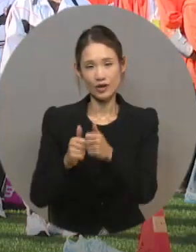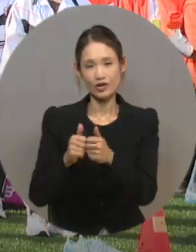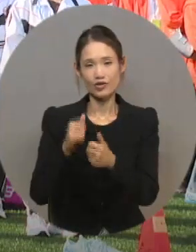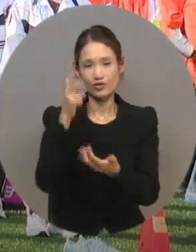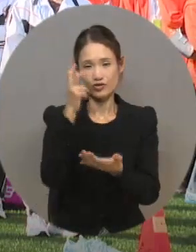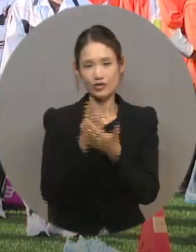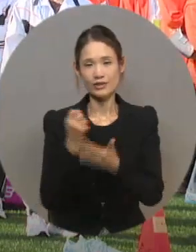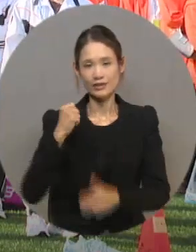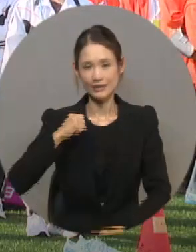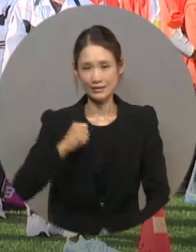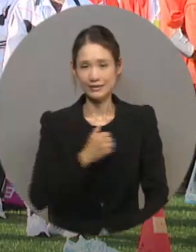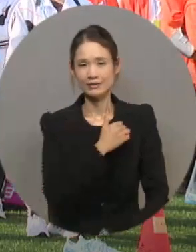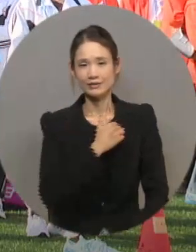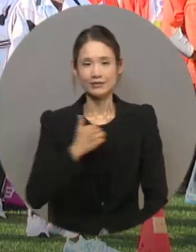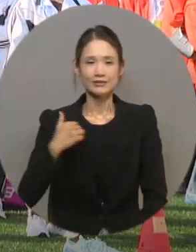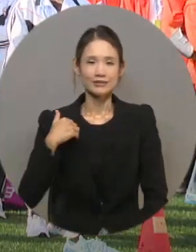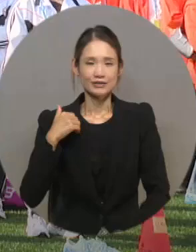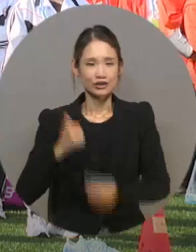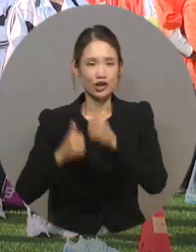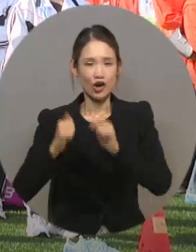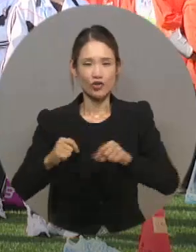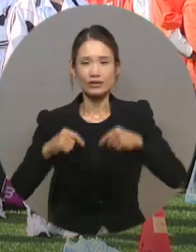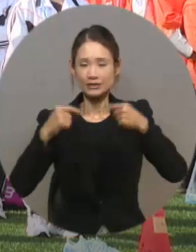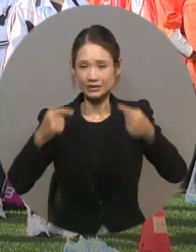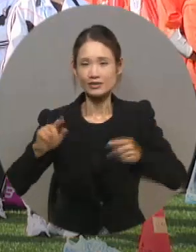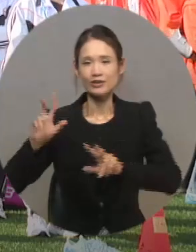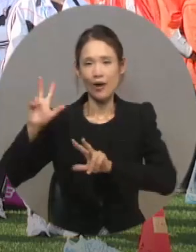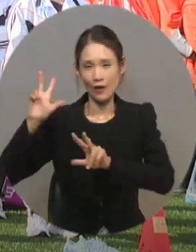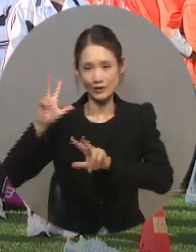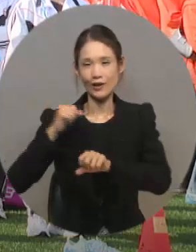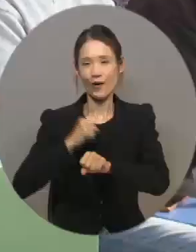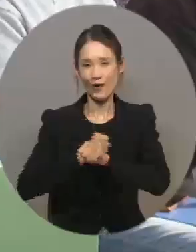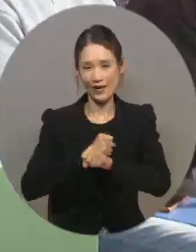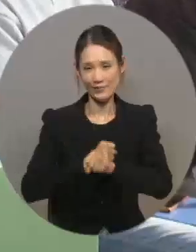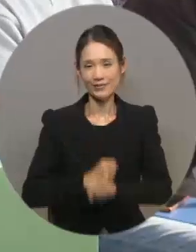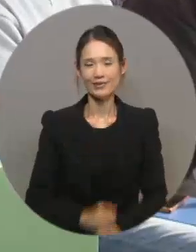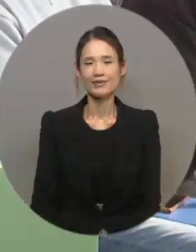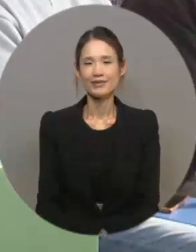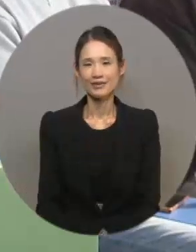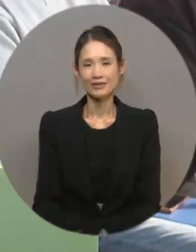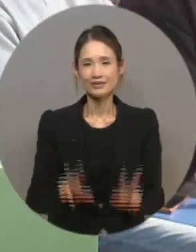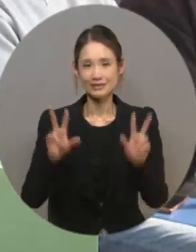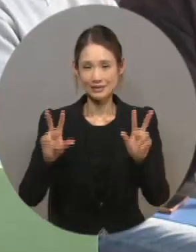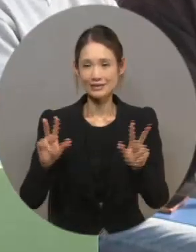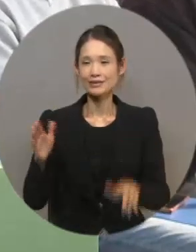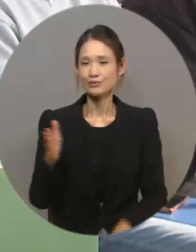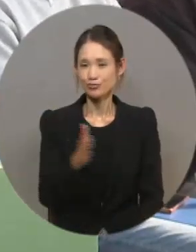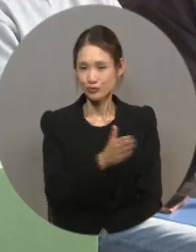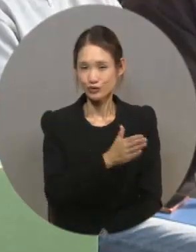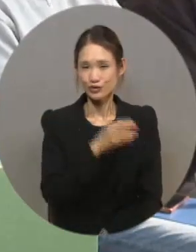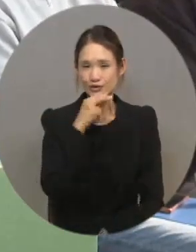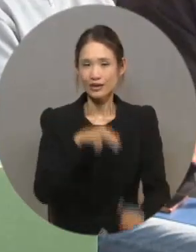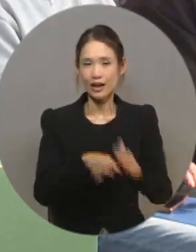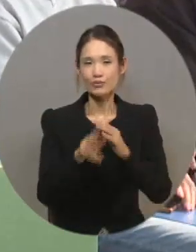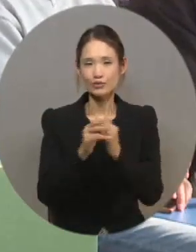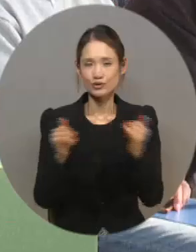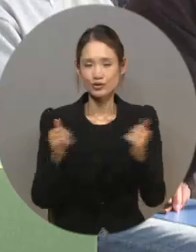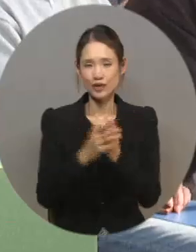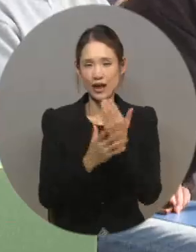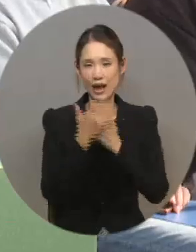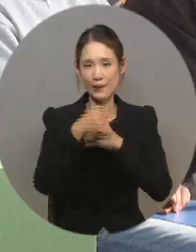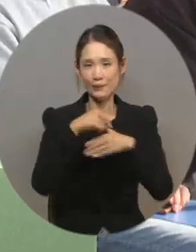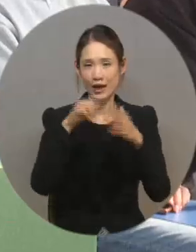준수하고 정정당당하게 경기에 임할 것을 선서합니다. 지금부터 탈북 청소년 한마음